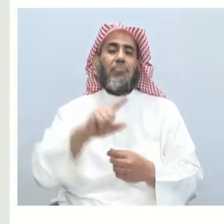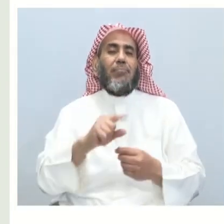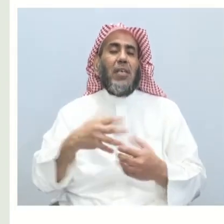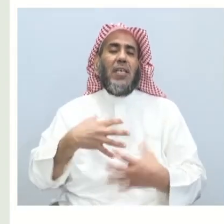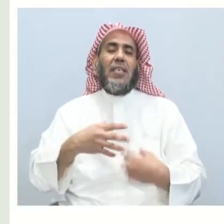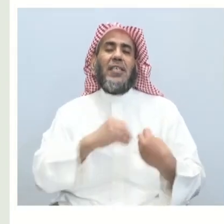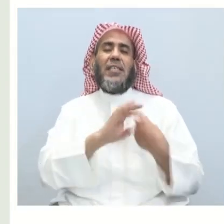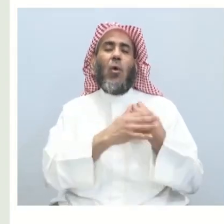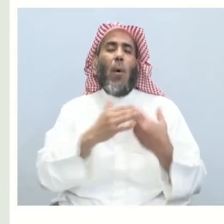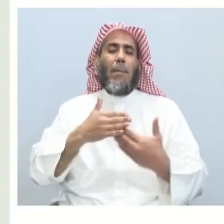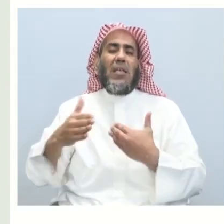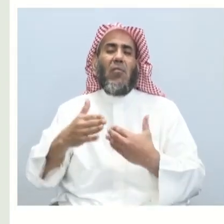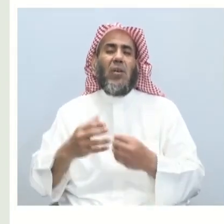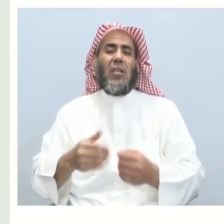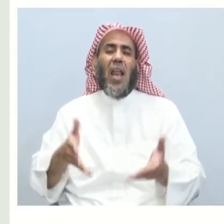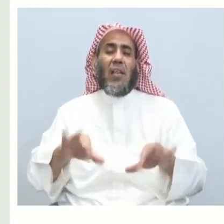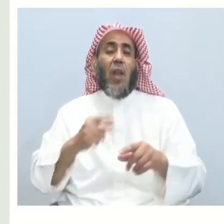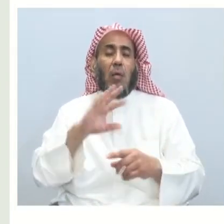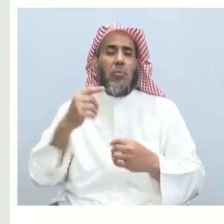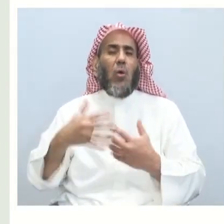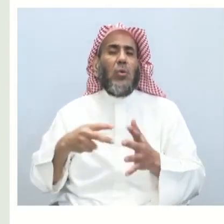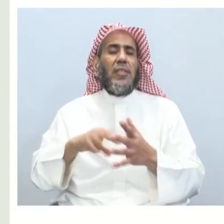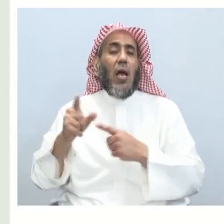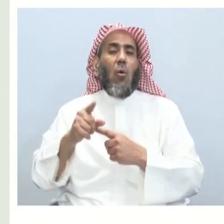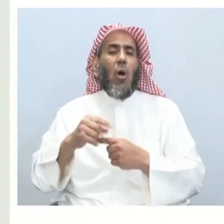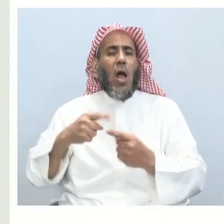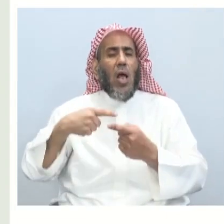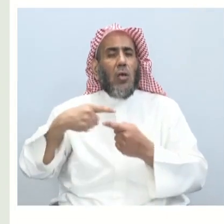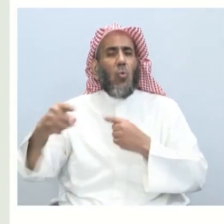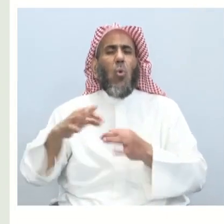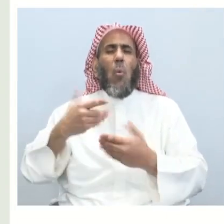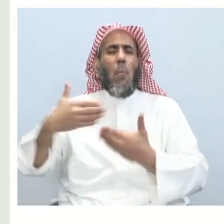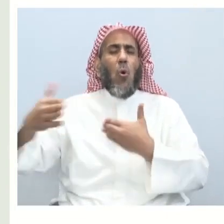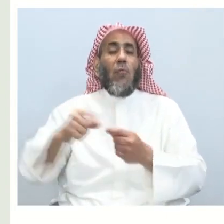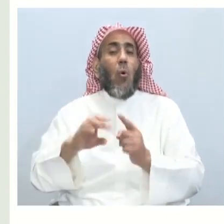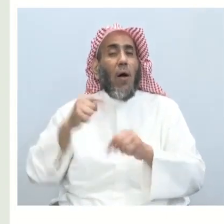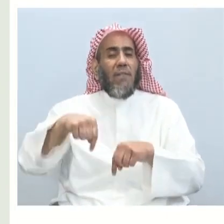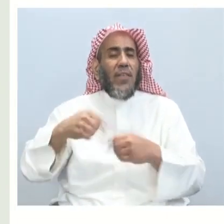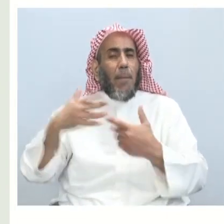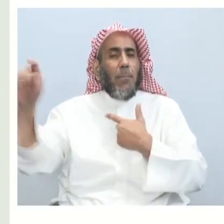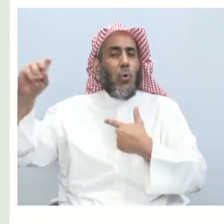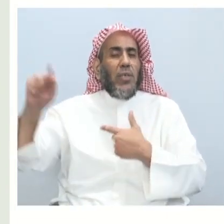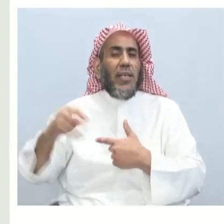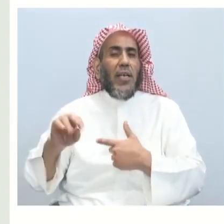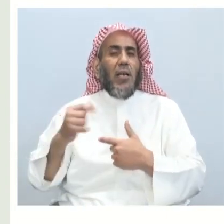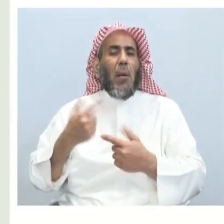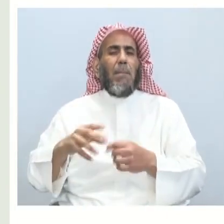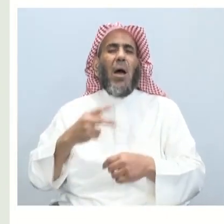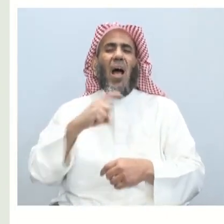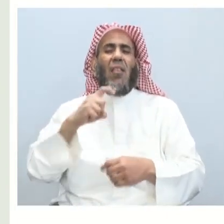شوق من جافيته اتلفه ان تكن تقوى على طول النوى فهو في بعدك في بعدك ما